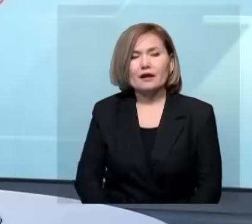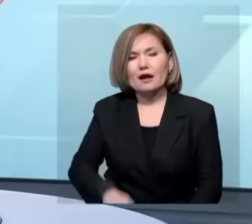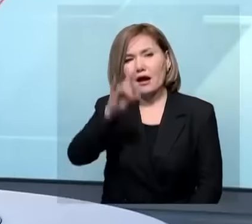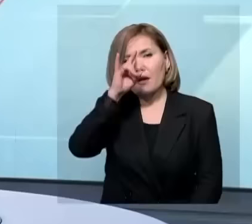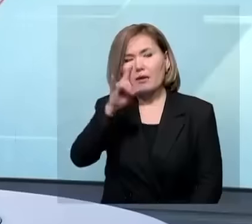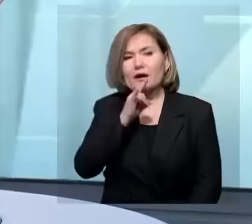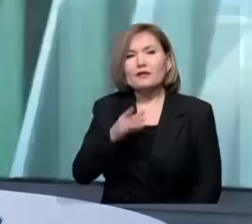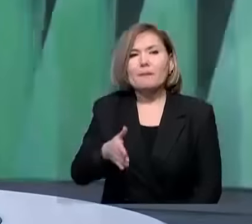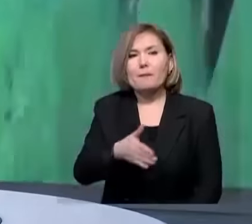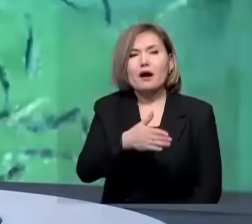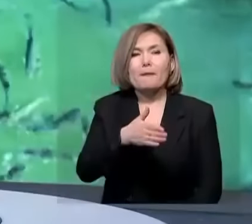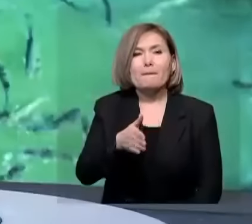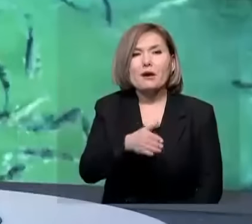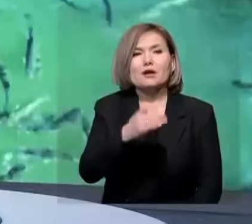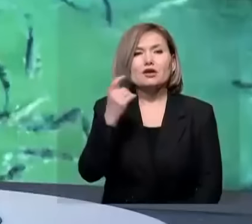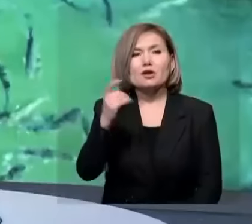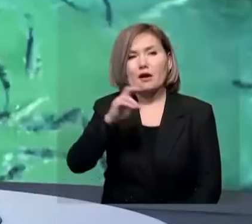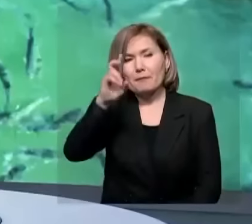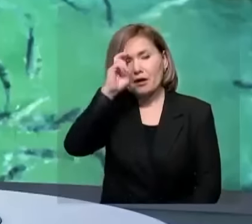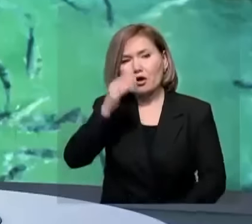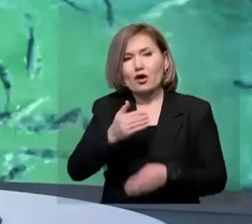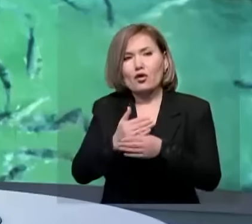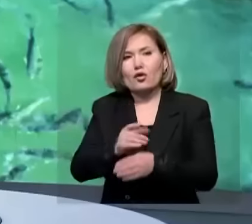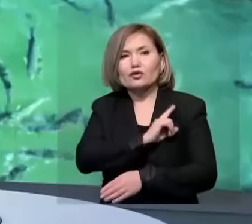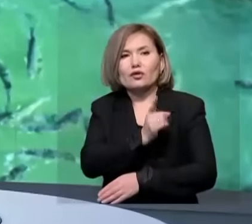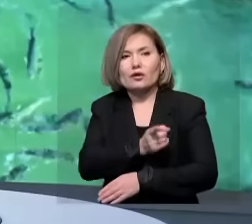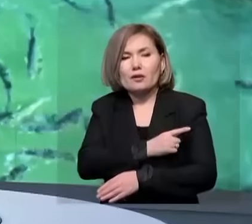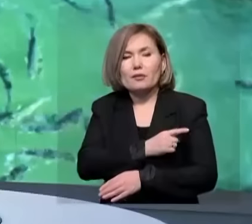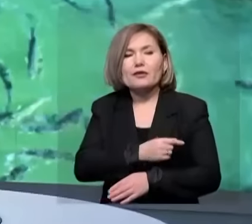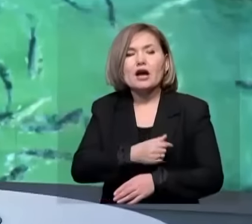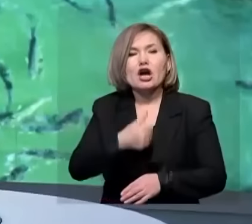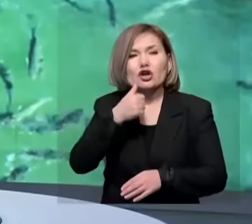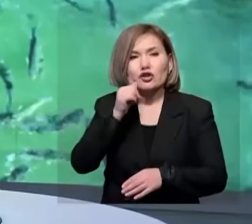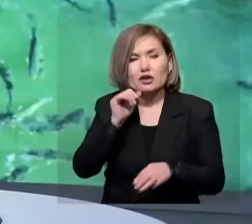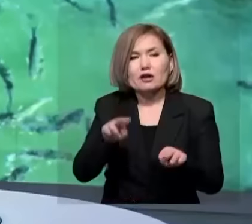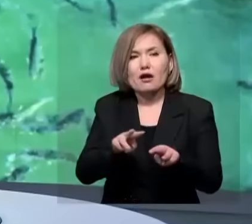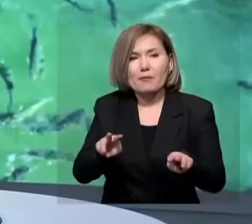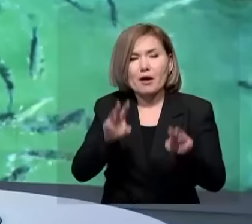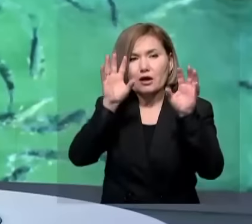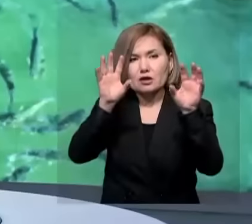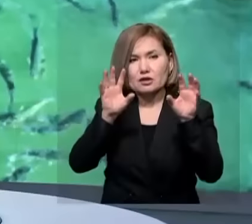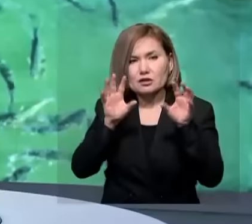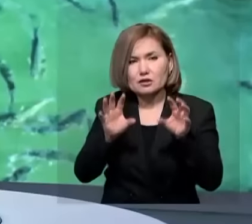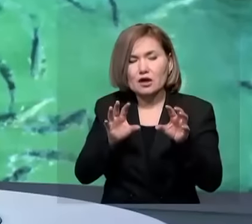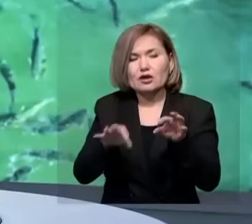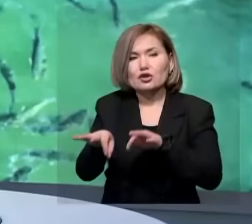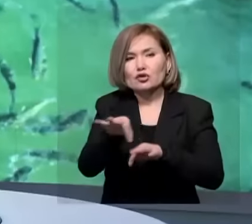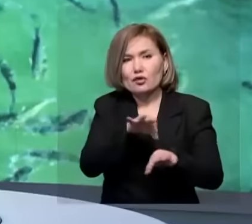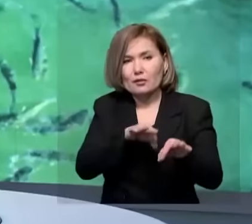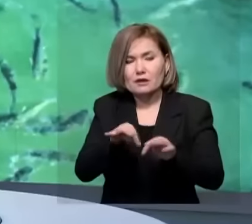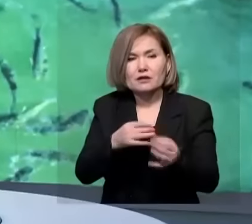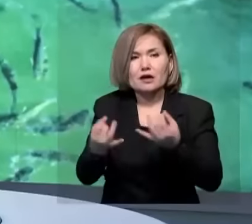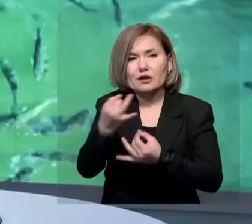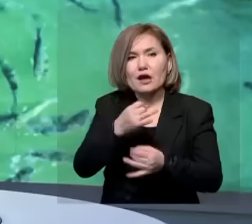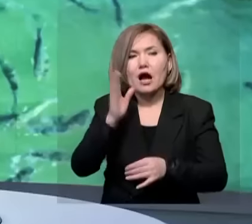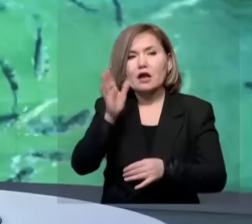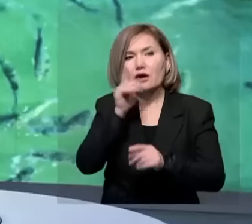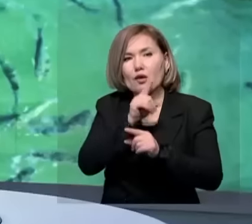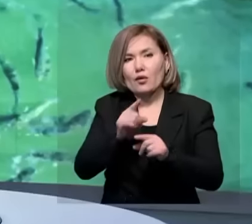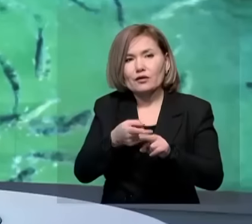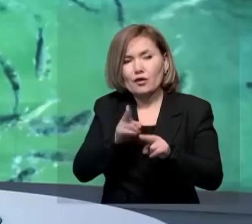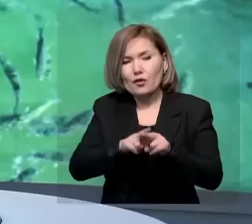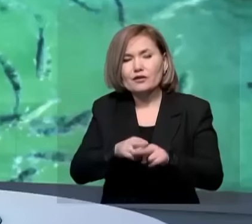Елде балық шаруашылығына мемлекеттік қолдау күшейеді. Күні кеше мәжілісте тиісті заң жобасы таныстырылды. Алдағы уақытта